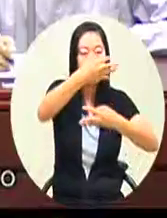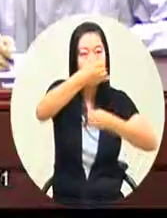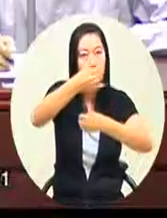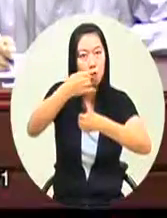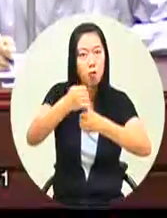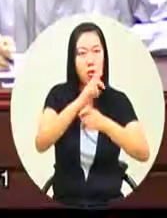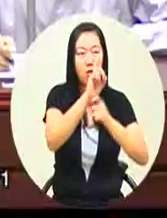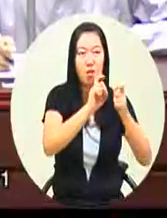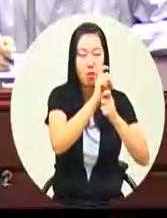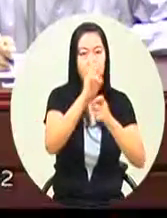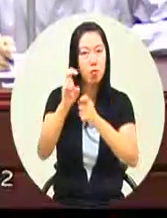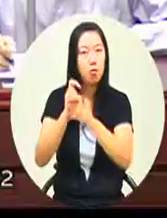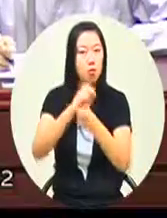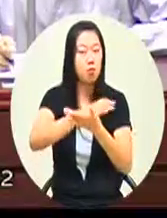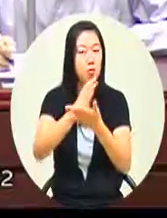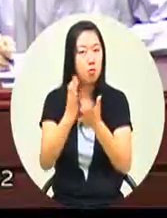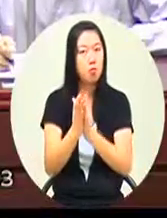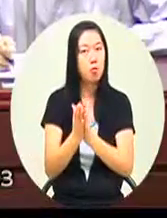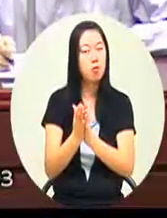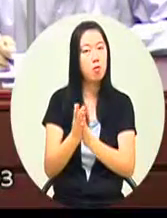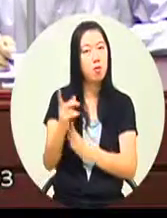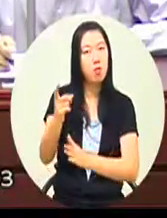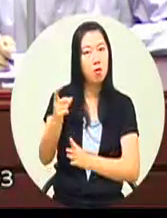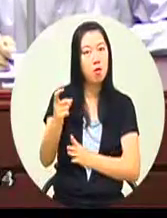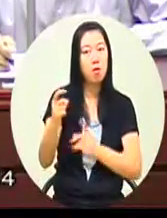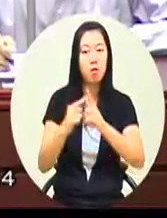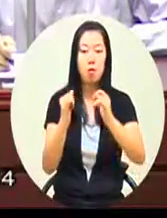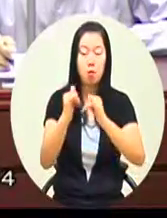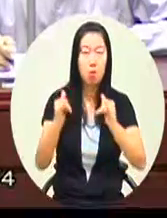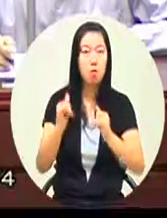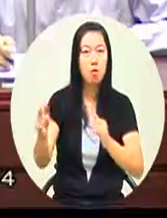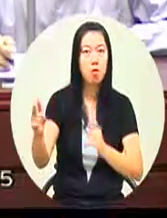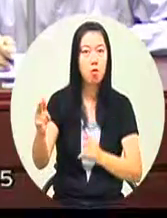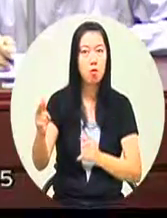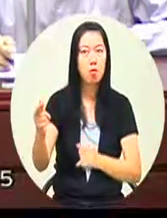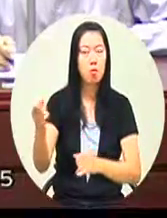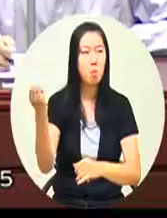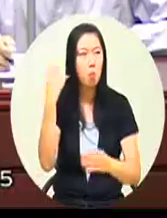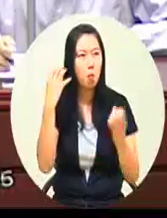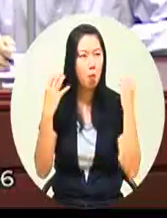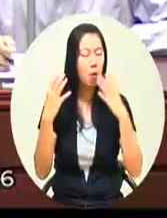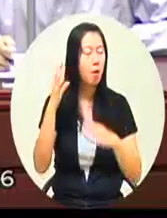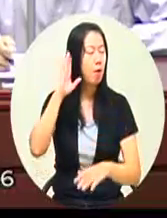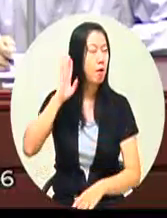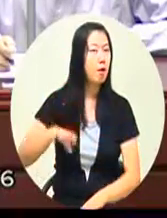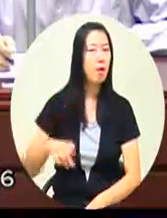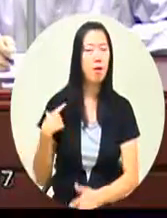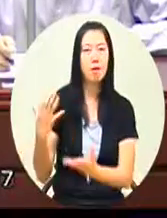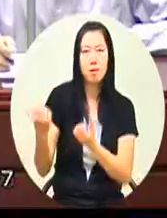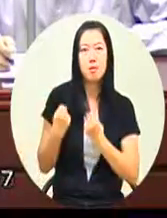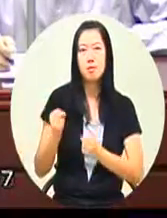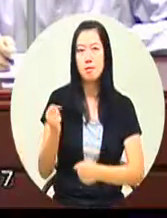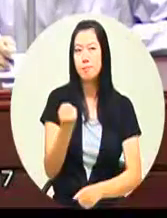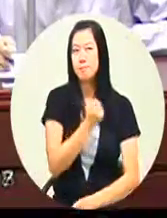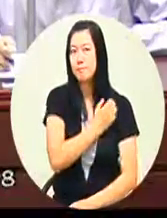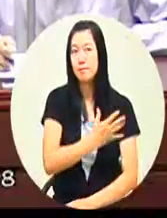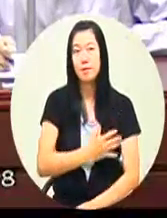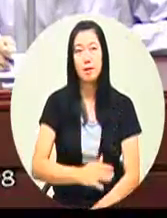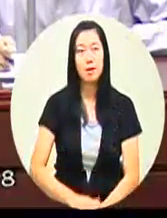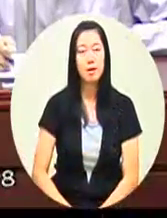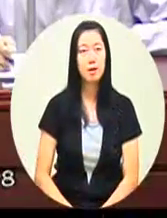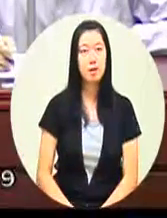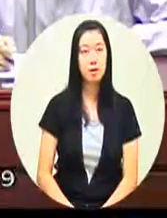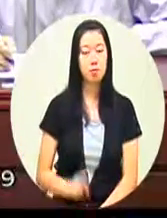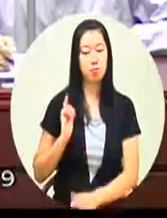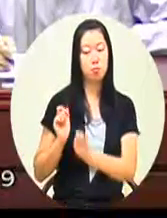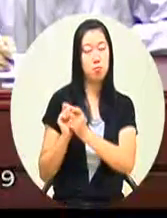是20年等等。那民众有时候。这个方面的讯息他是听不下去，他也没有办法接受，所以我们现在 最